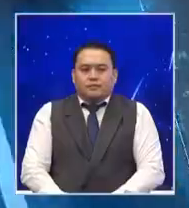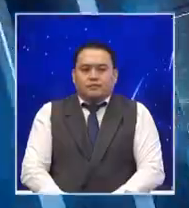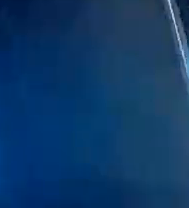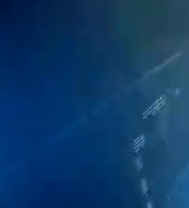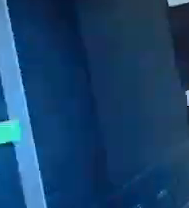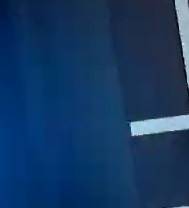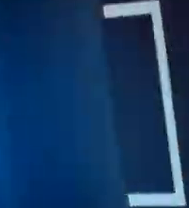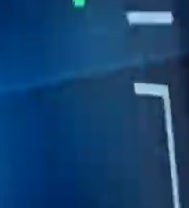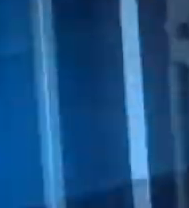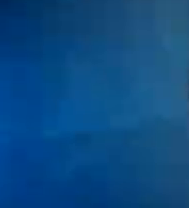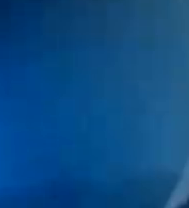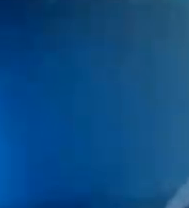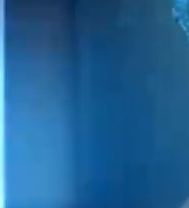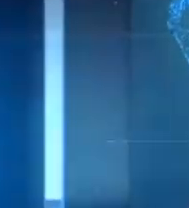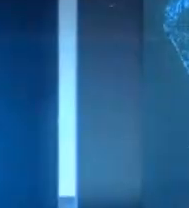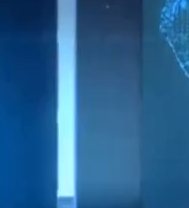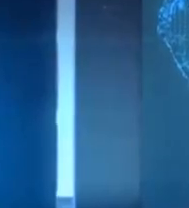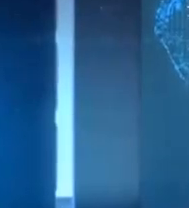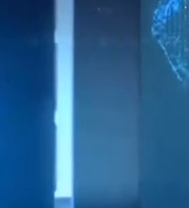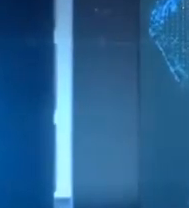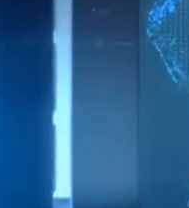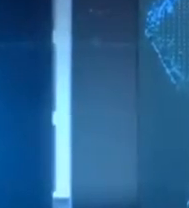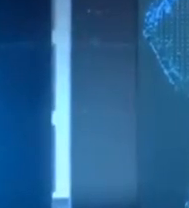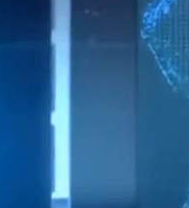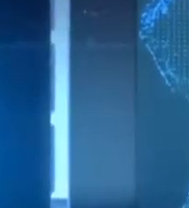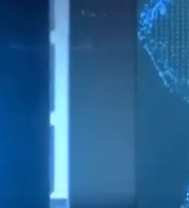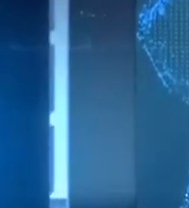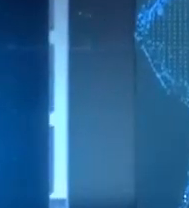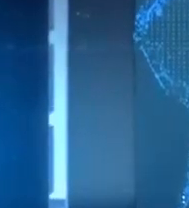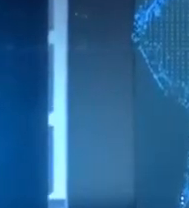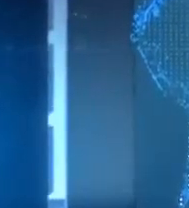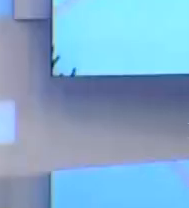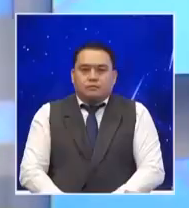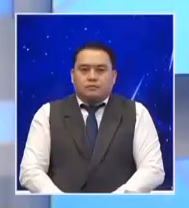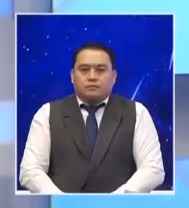Кафрат Мұхамеджан, Жасұлан Шымкенже, Жетісу арнасы. Талдықорған.